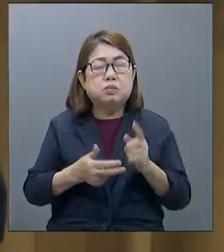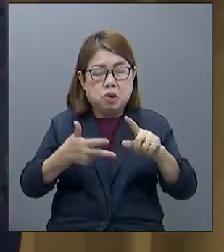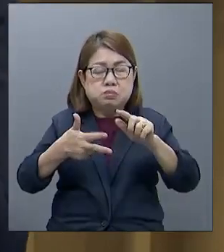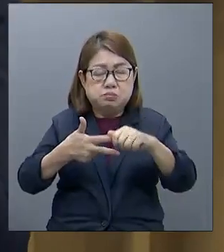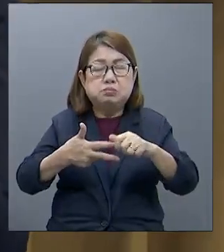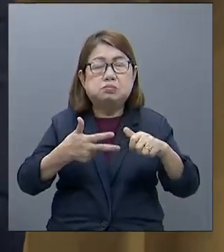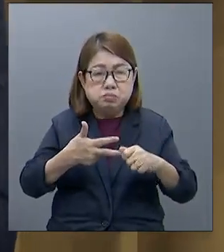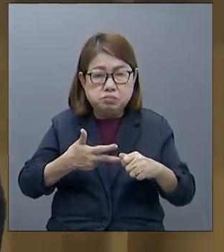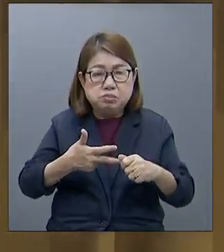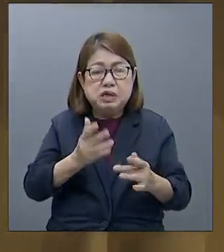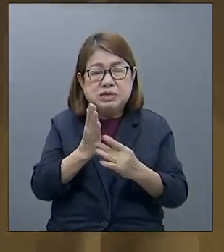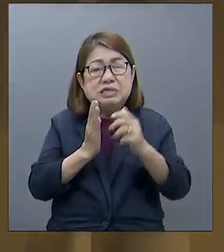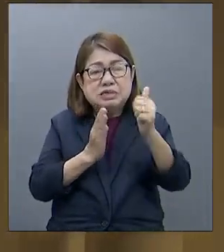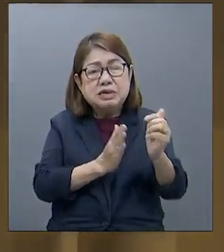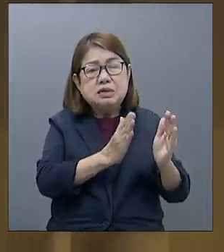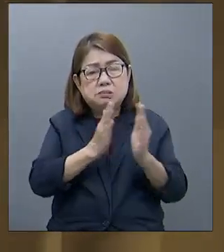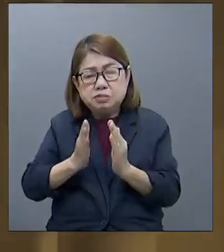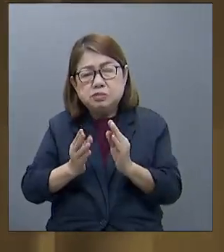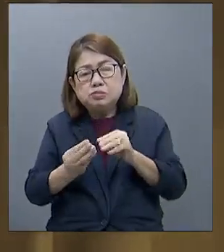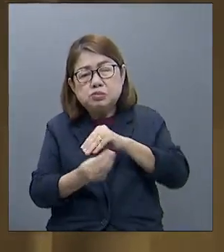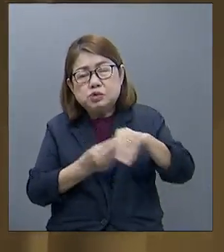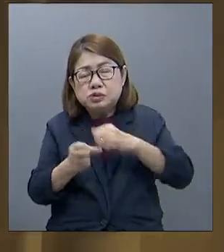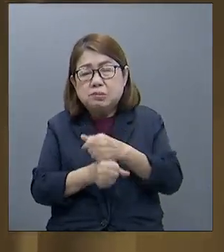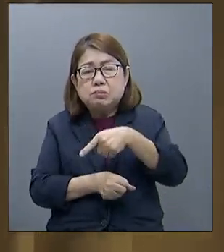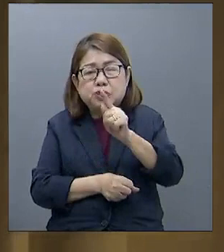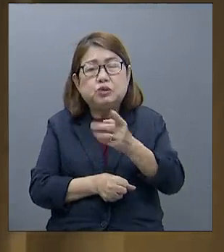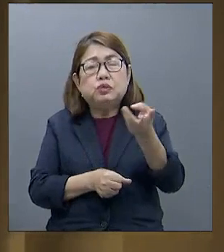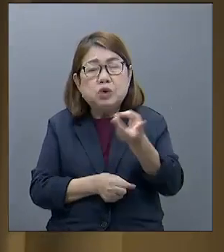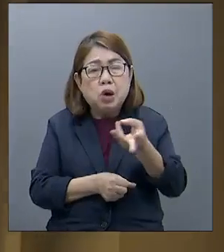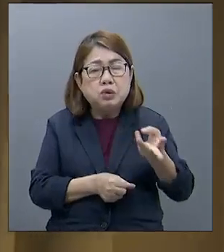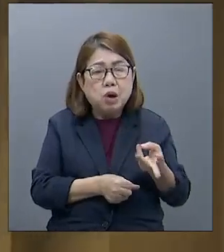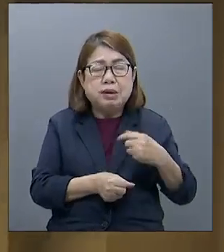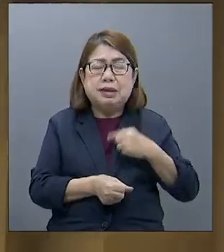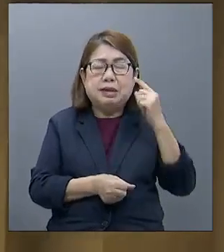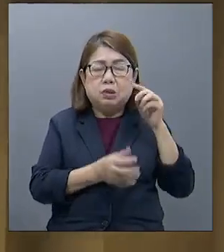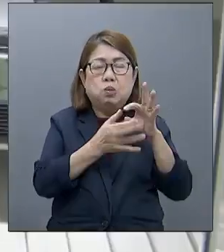ป็นประโยชน์มี productivity ได้มากขึ้นอันนี้ยังเป็นสิ่งที่เรากังวลนะคะ